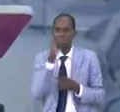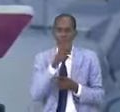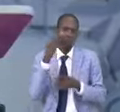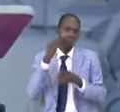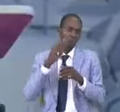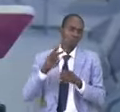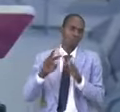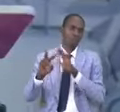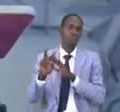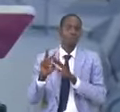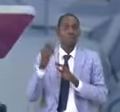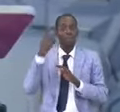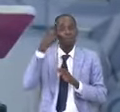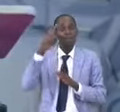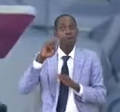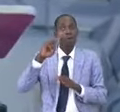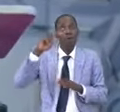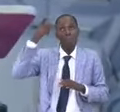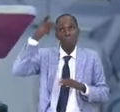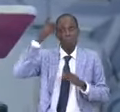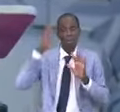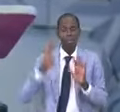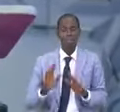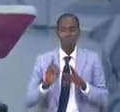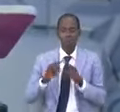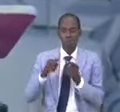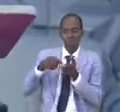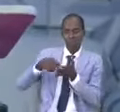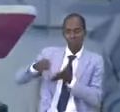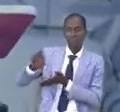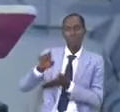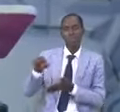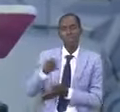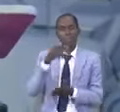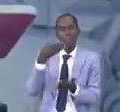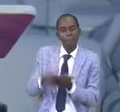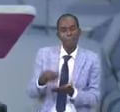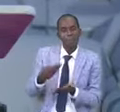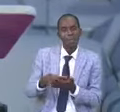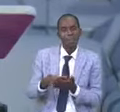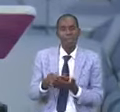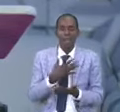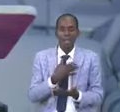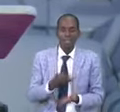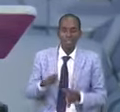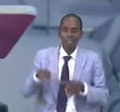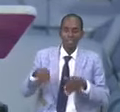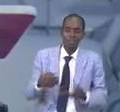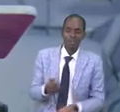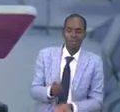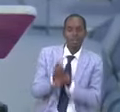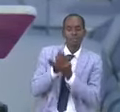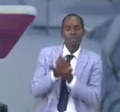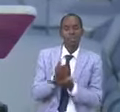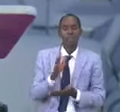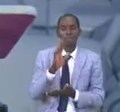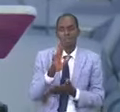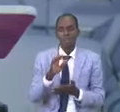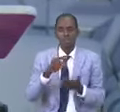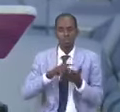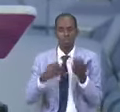politiciens me donnent de l'argent et finance les projets dans leurs églises